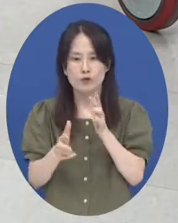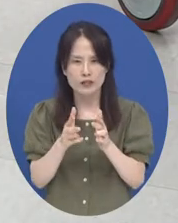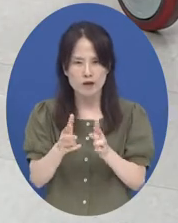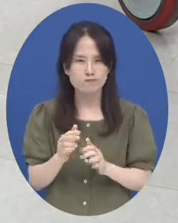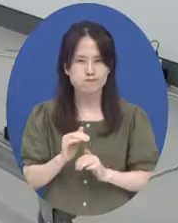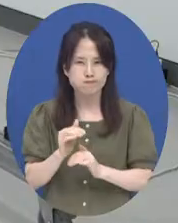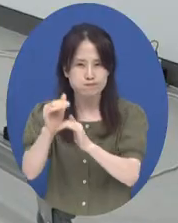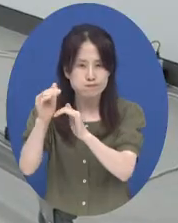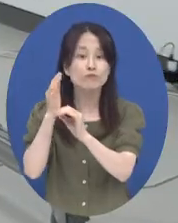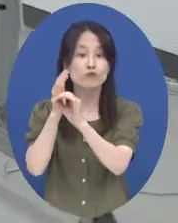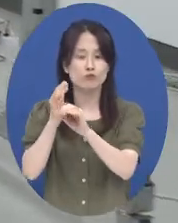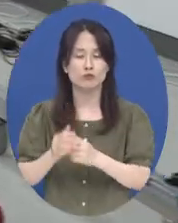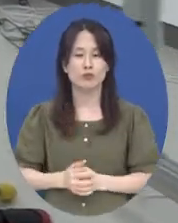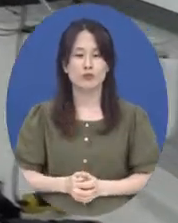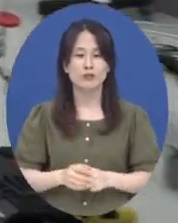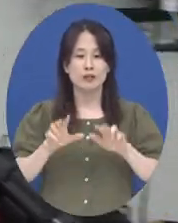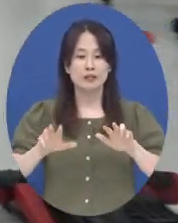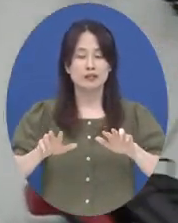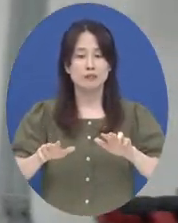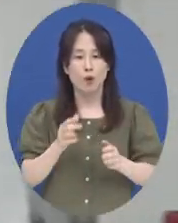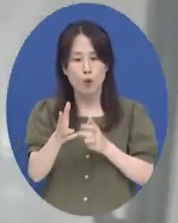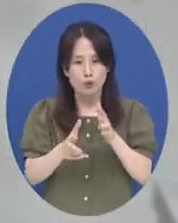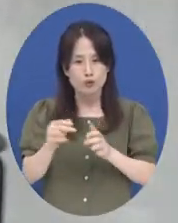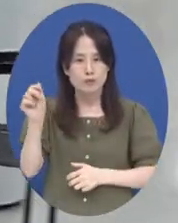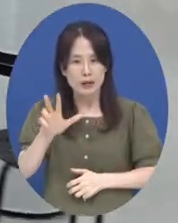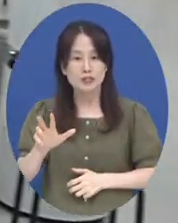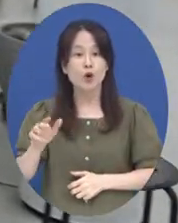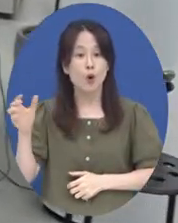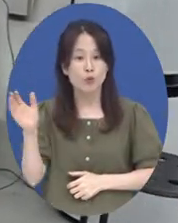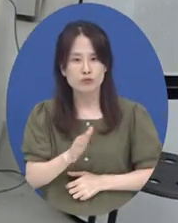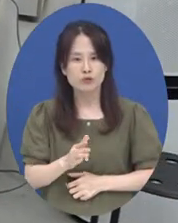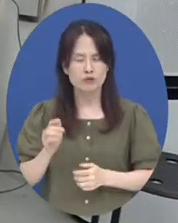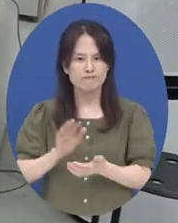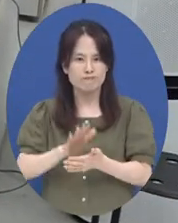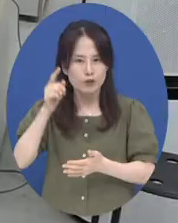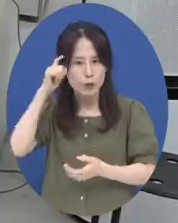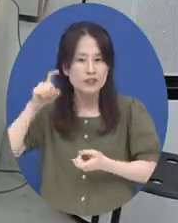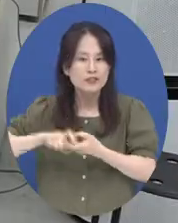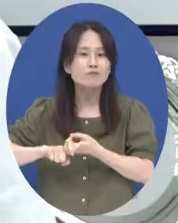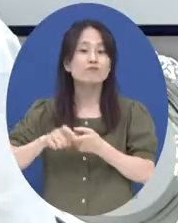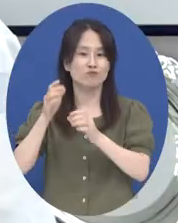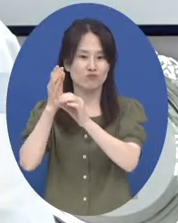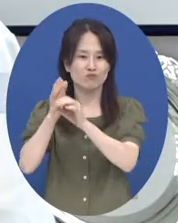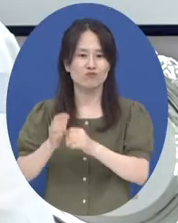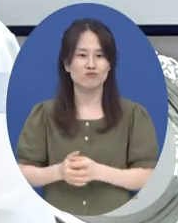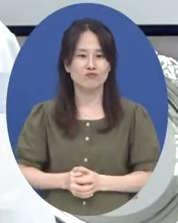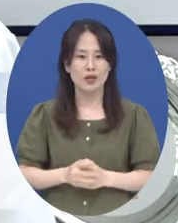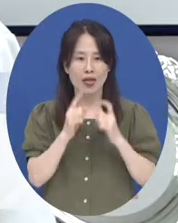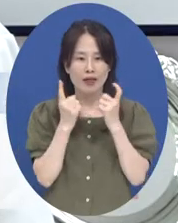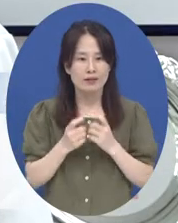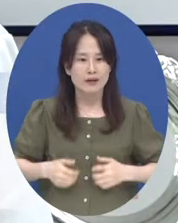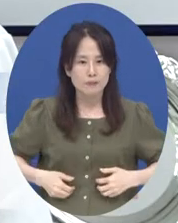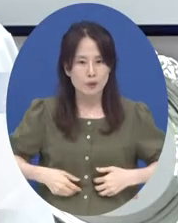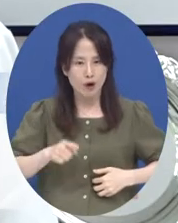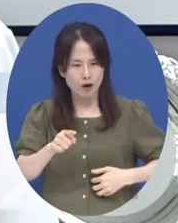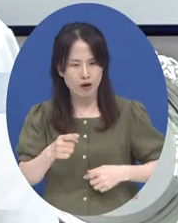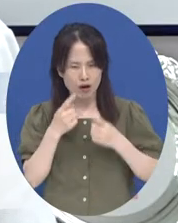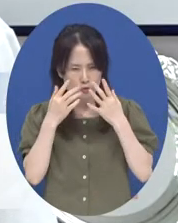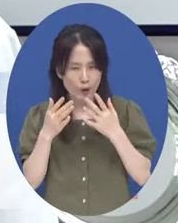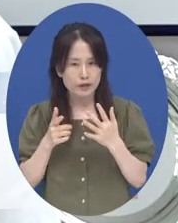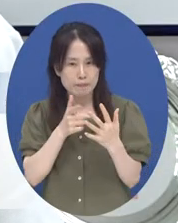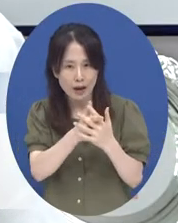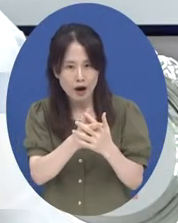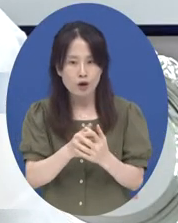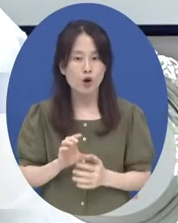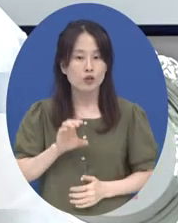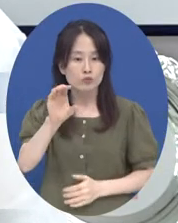있습니다. 현재는 화학 공장이나 발전소로부터 뜨거운 관심을 받고 있습니다. 민간에서 필요한 수요를 정확히 파악을 하고